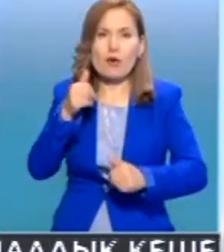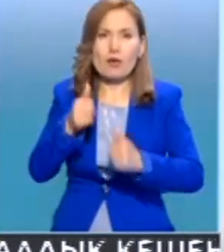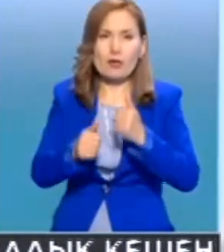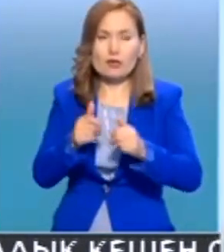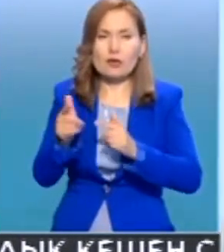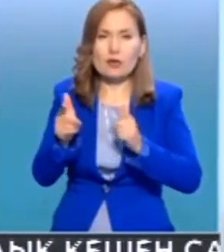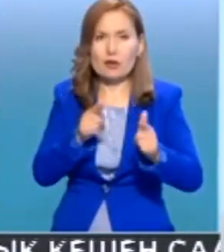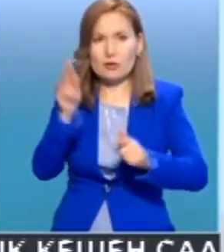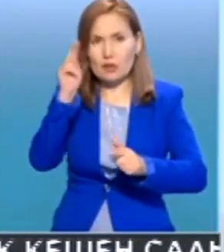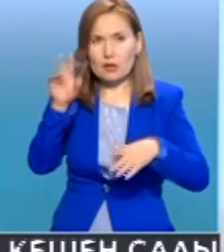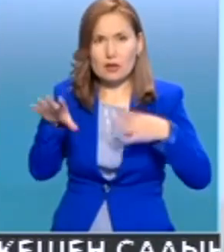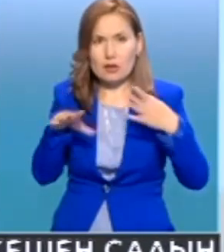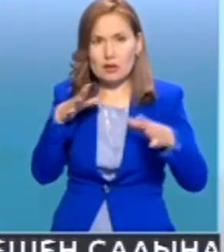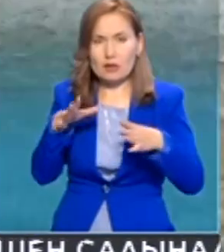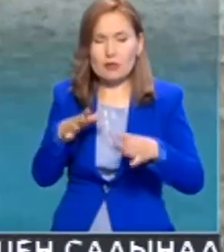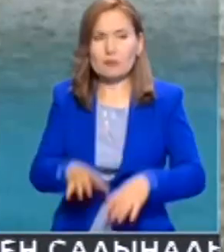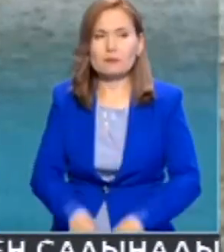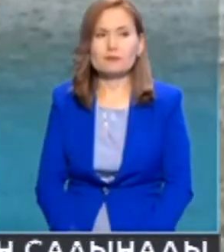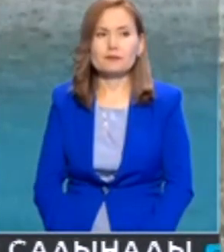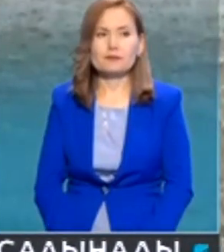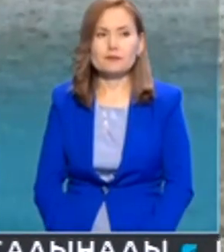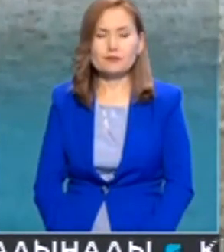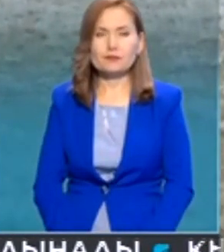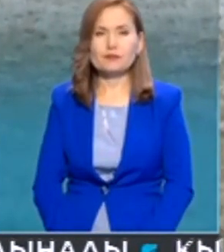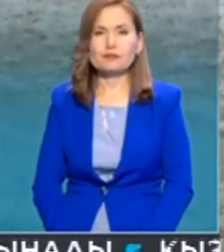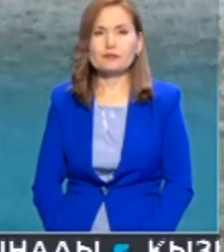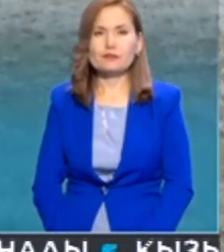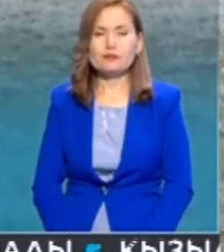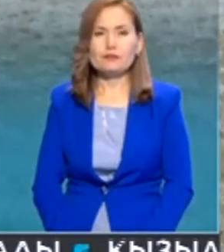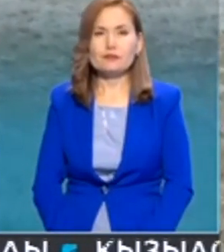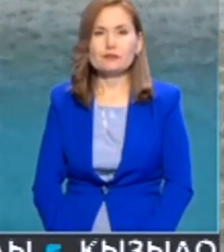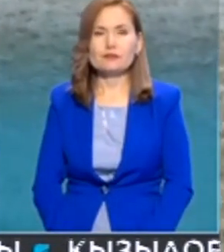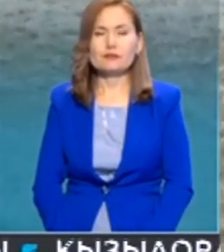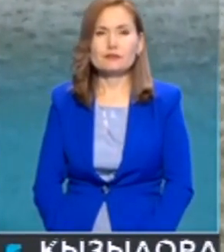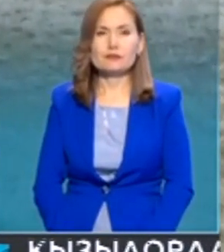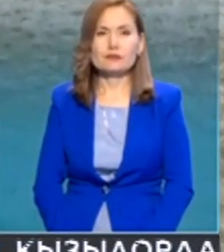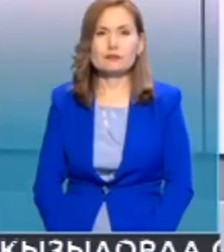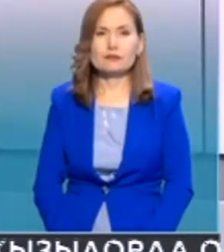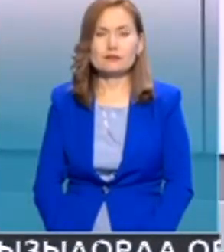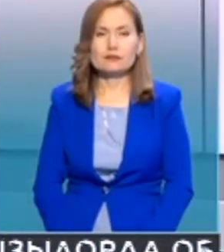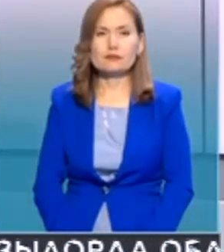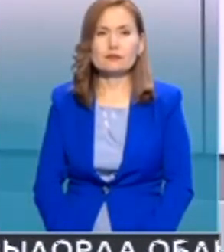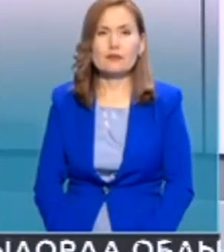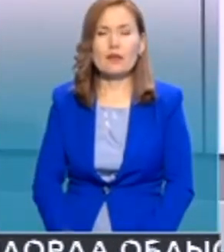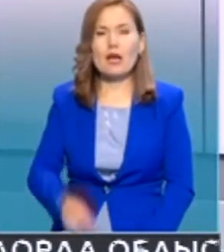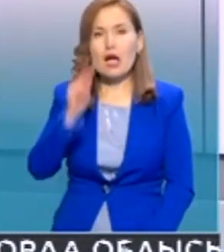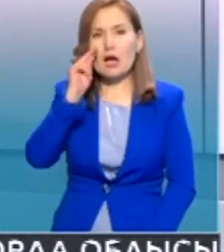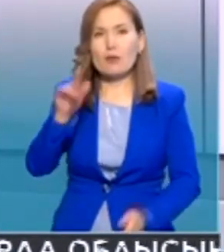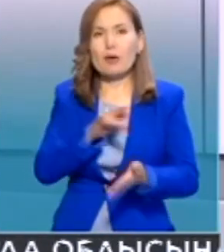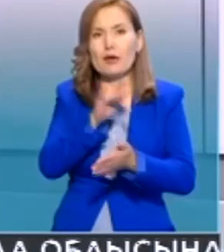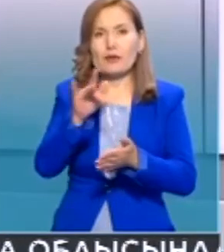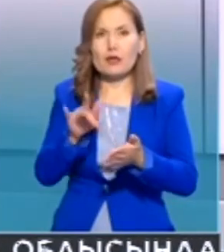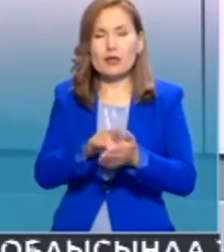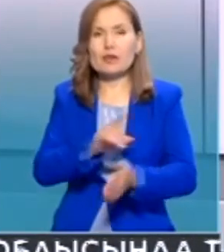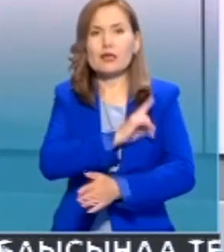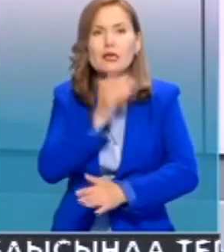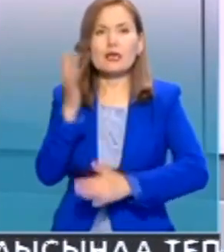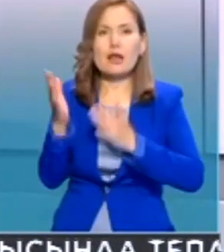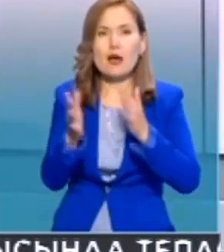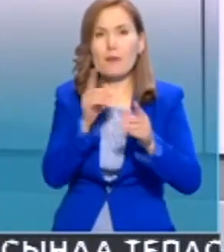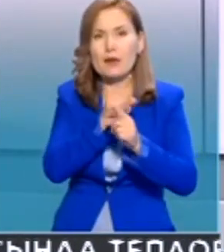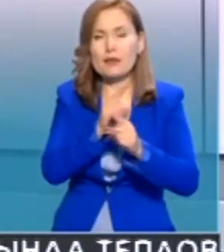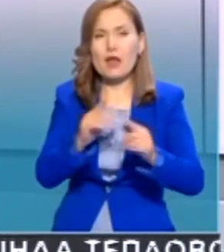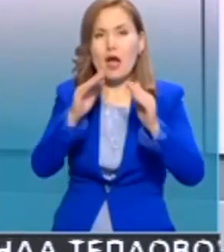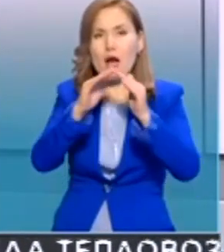кетті. Жақсыбек Кемал, Бақытжан Едіге, Қазақстан ұлттық телеарнасы, Ақтөбе облысынан. Шымкентте болған дүлей дауыл